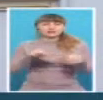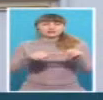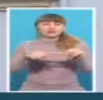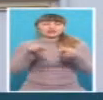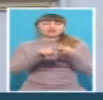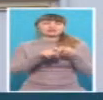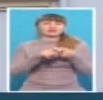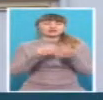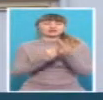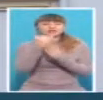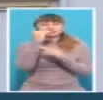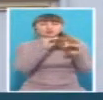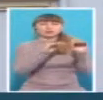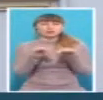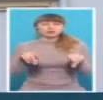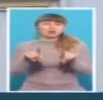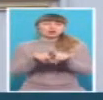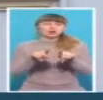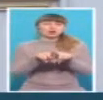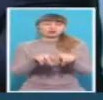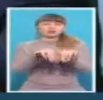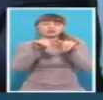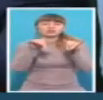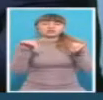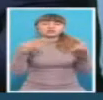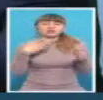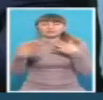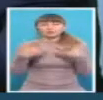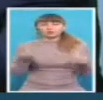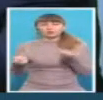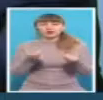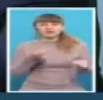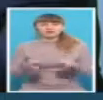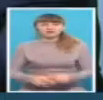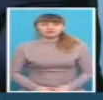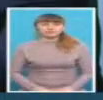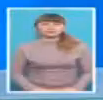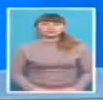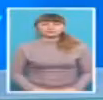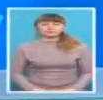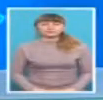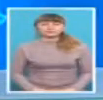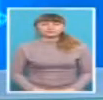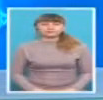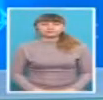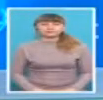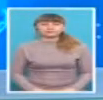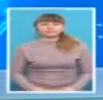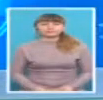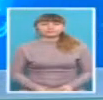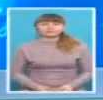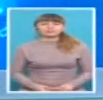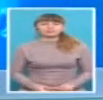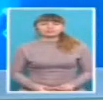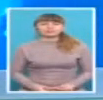Бұл көрші мемлекеттердің татулығы, болашағының зор екендігінің белгісі. Елбасының қабылдауында